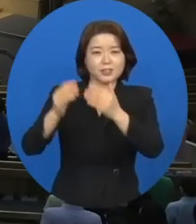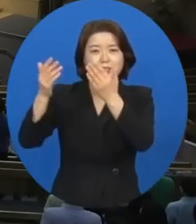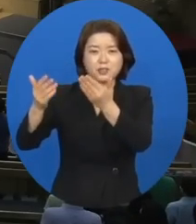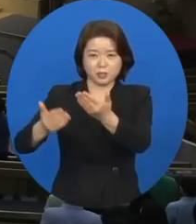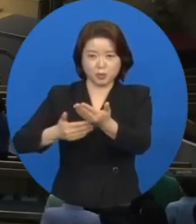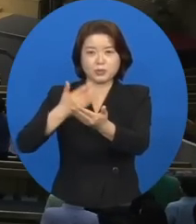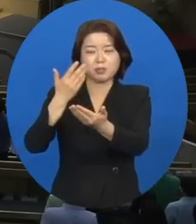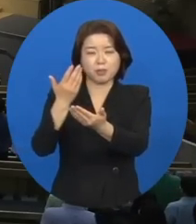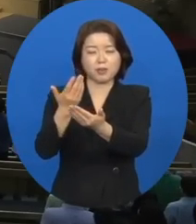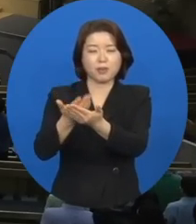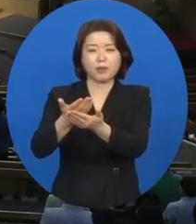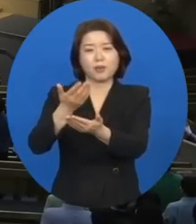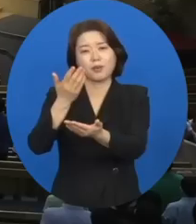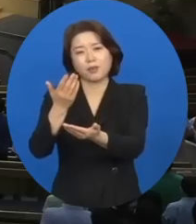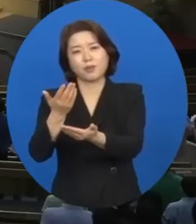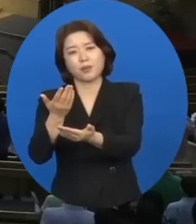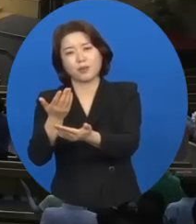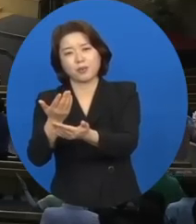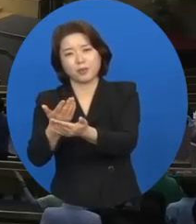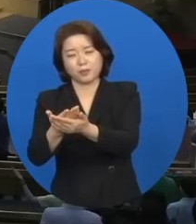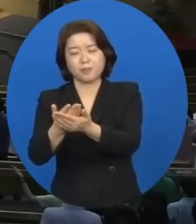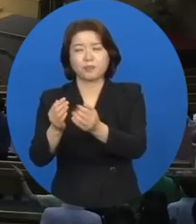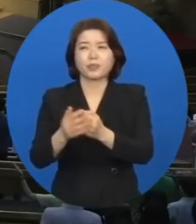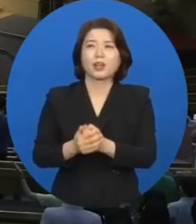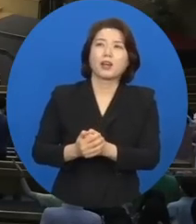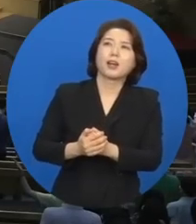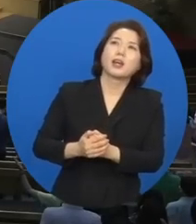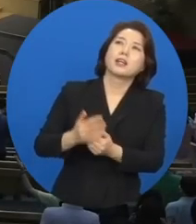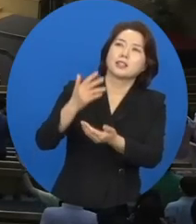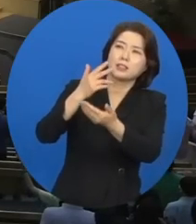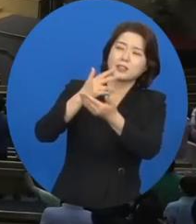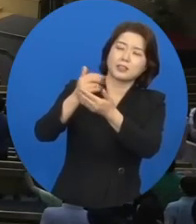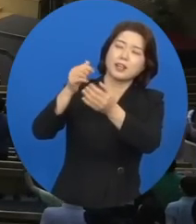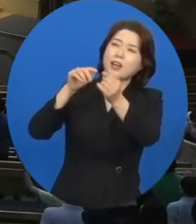주님 우리 두 손 들고 뜻하신 그곳에